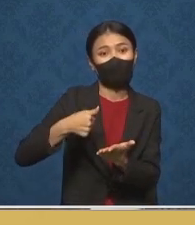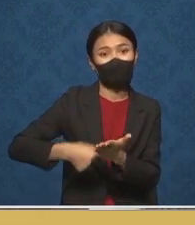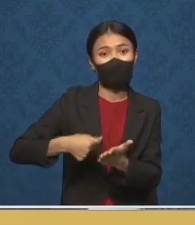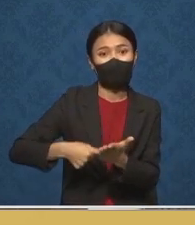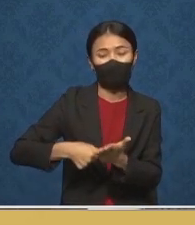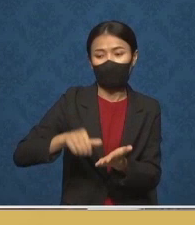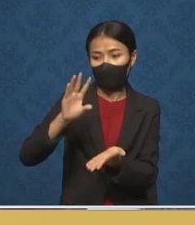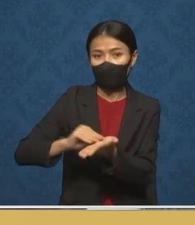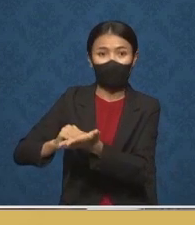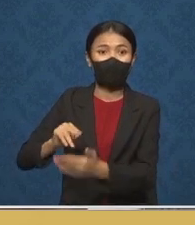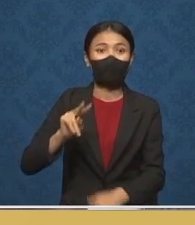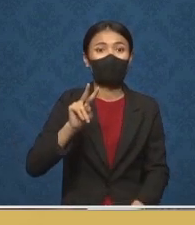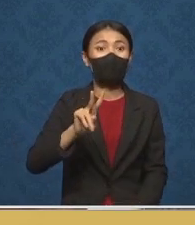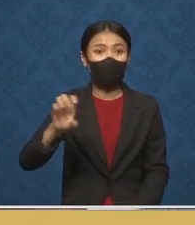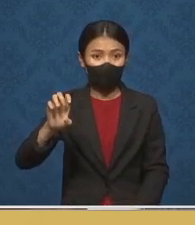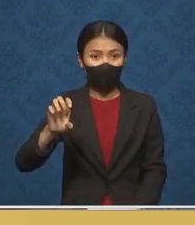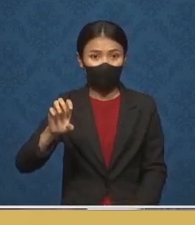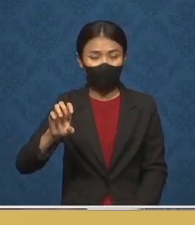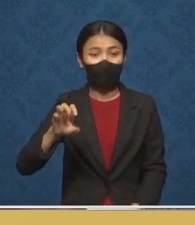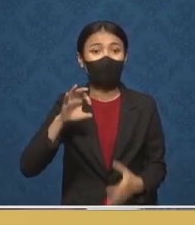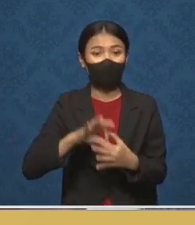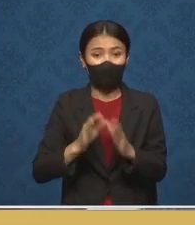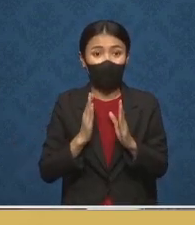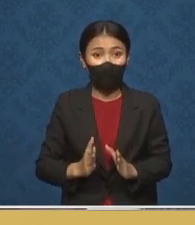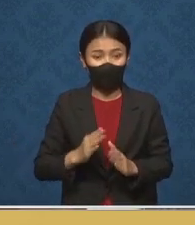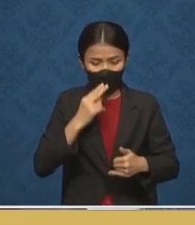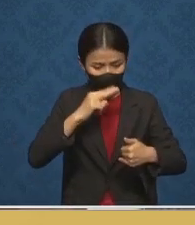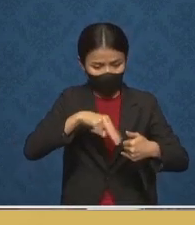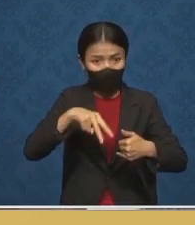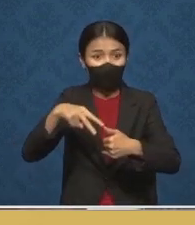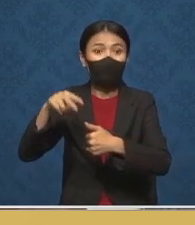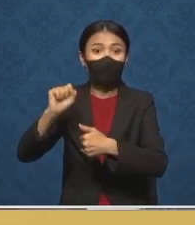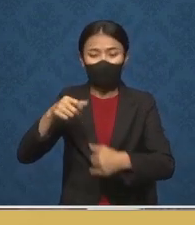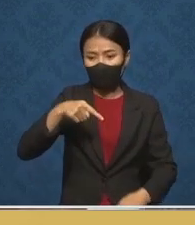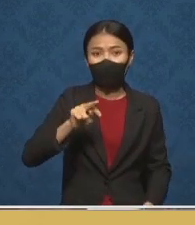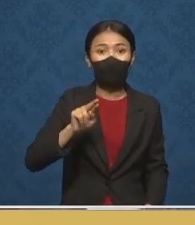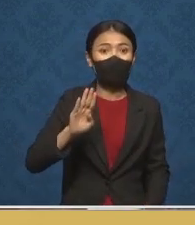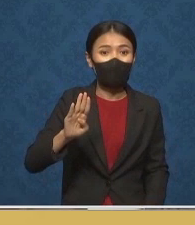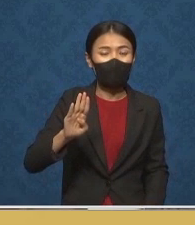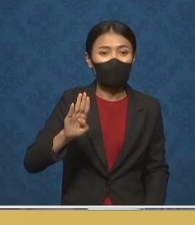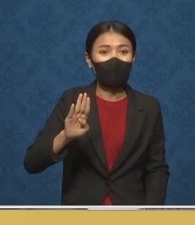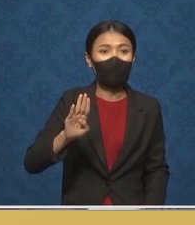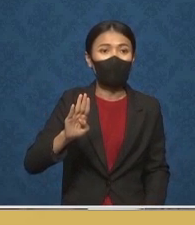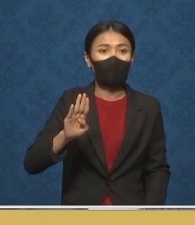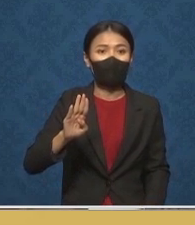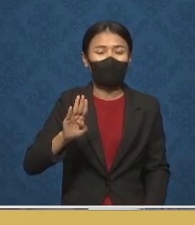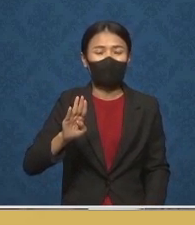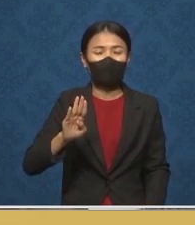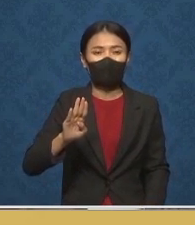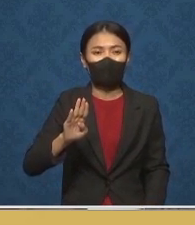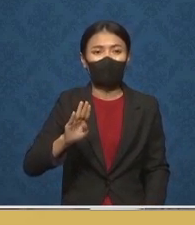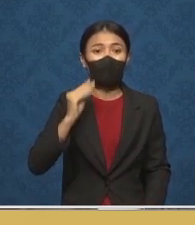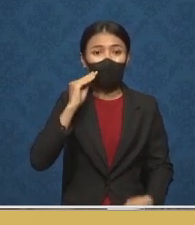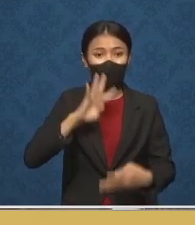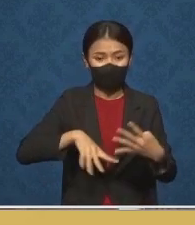านรู้หรือไม่ว่าในเรื่องการพิสูจน์ตัวบุคคลเนี่ยพ.ร.บ.ทะเบียนราษฎรเขาบอกแล้วให้กรมการปกครองเป็นผู้พิสูจน์การ